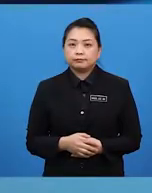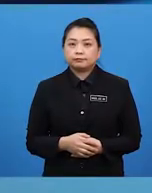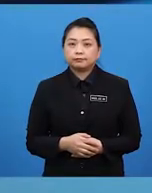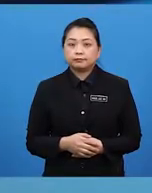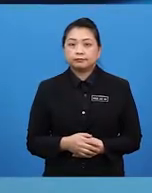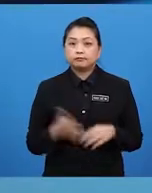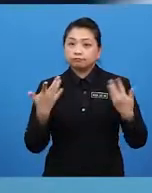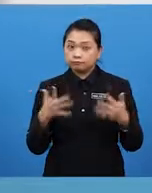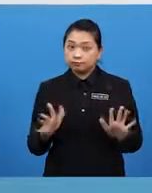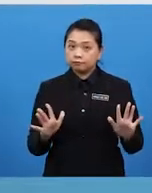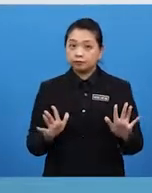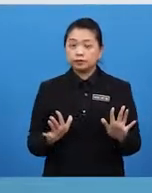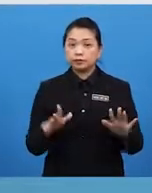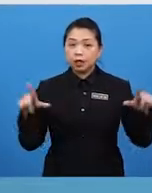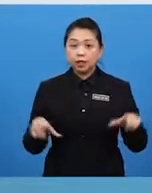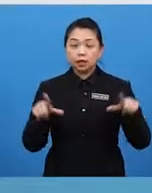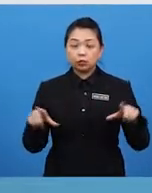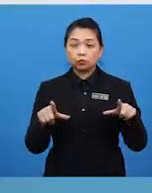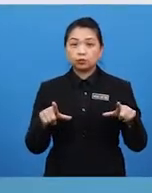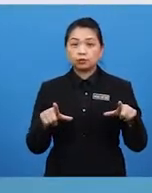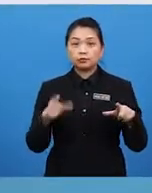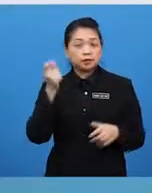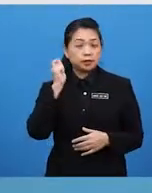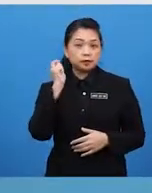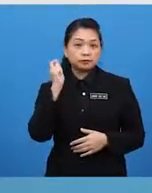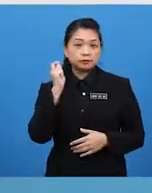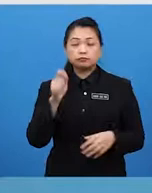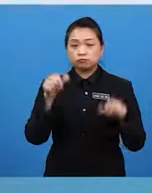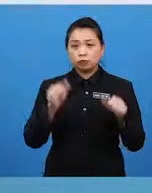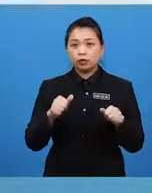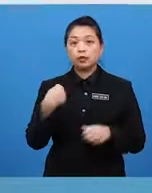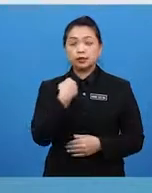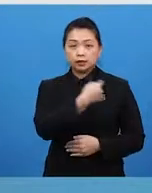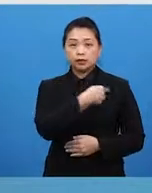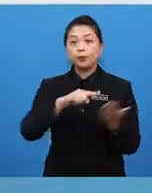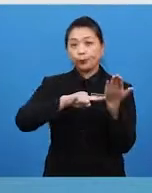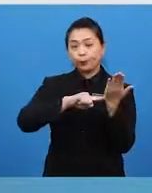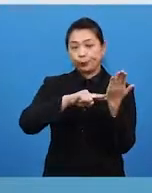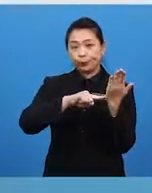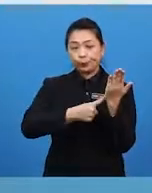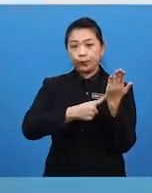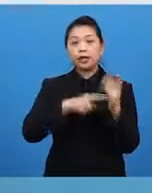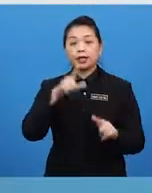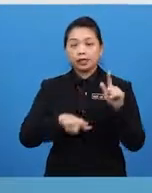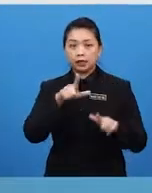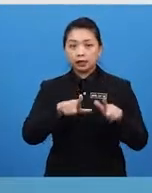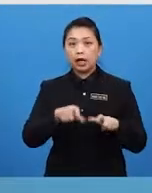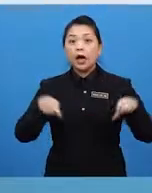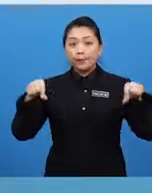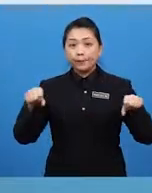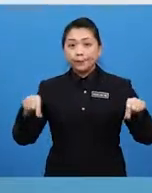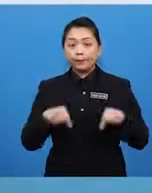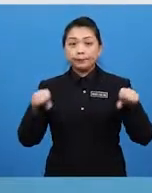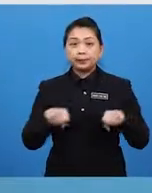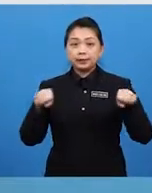setelah melakukan pra penyediaan tadi bolehlah kita menggelarkan langkah-langkah memasak